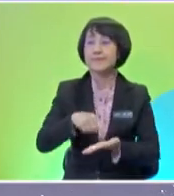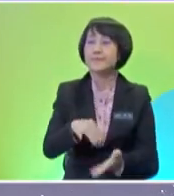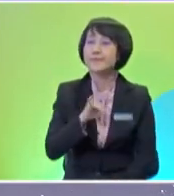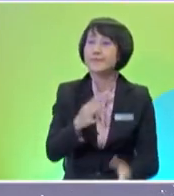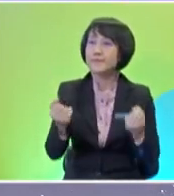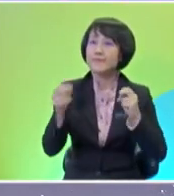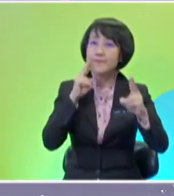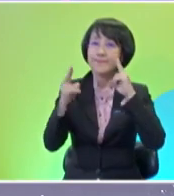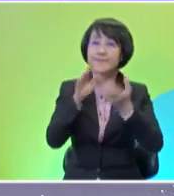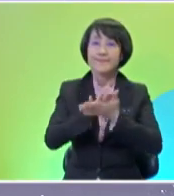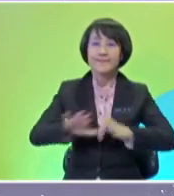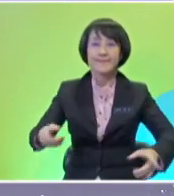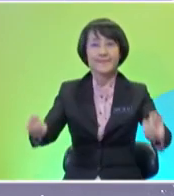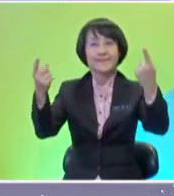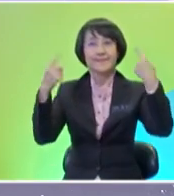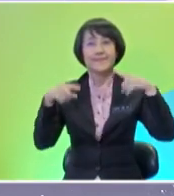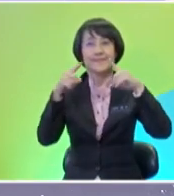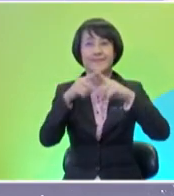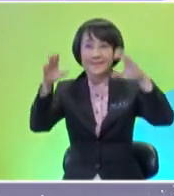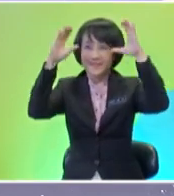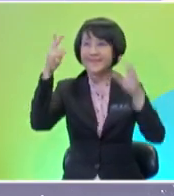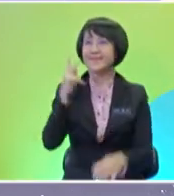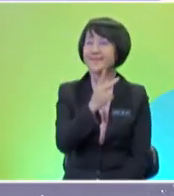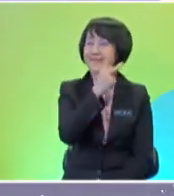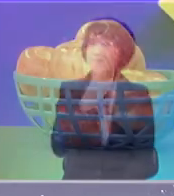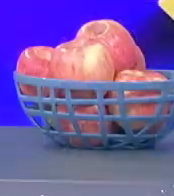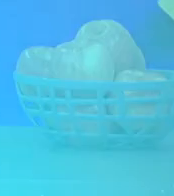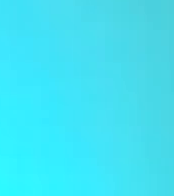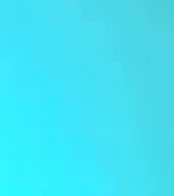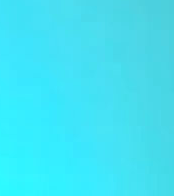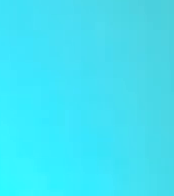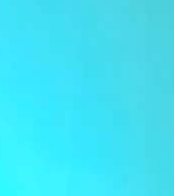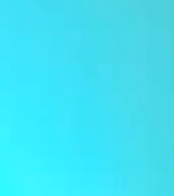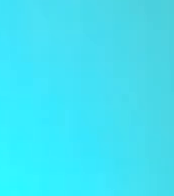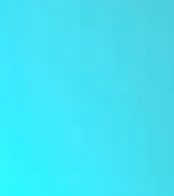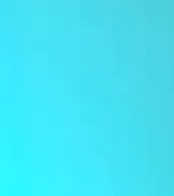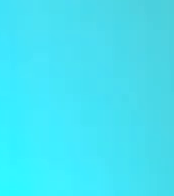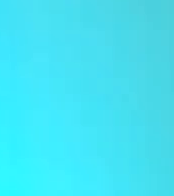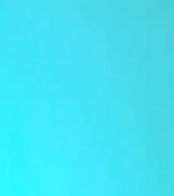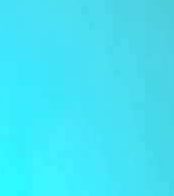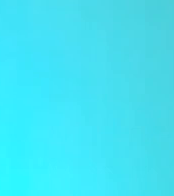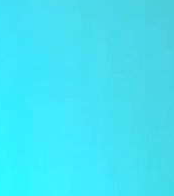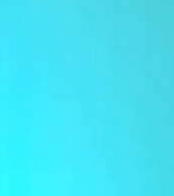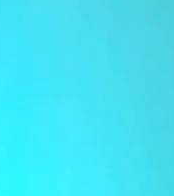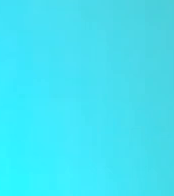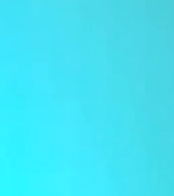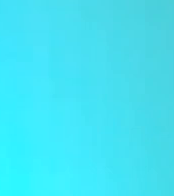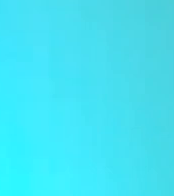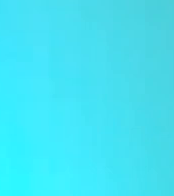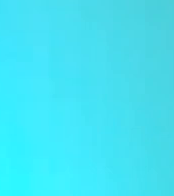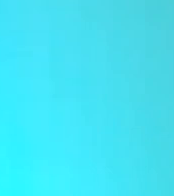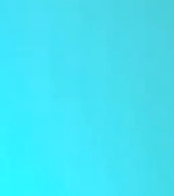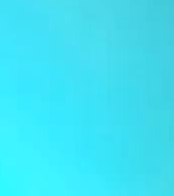ucapkan selamat datang kepada cekgu Katty selaku juru bahasa isyarat kita untuk episode kali ini